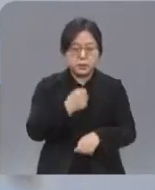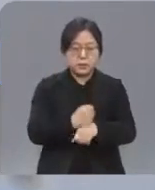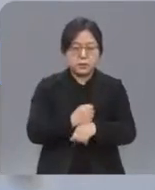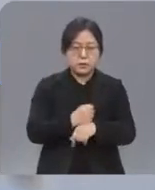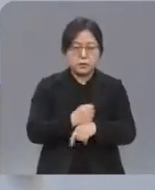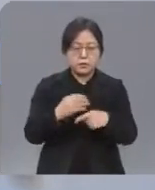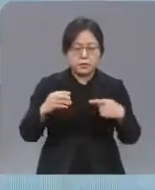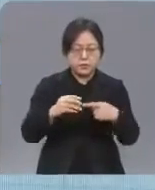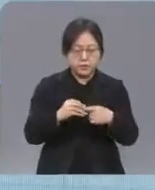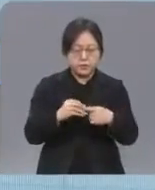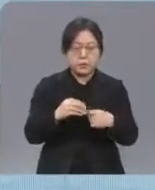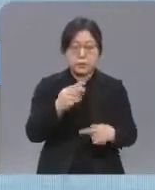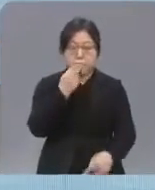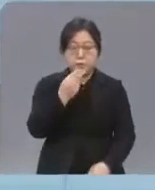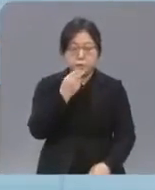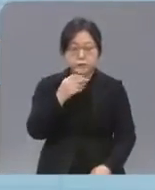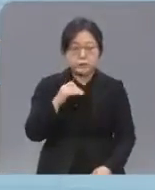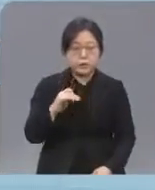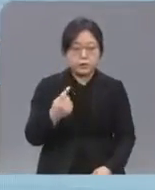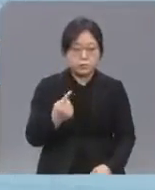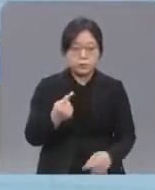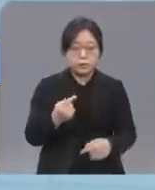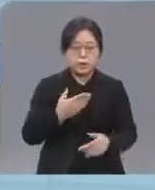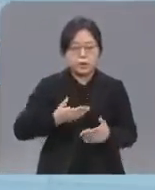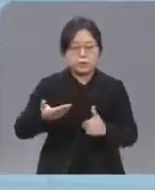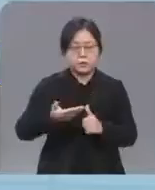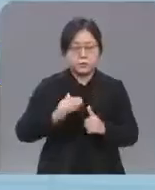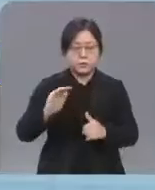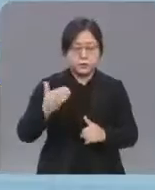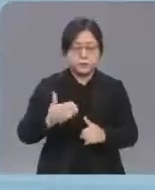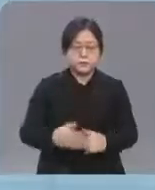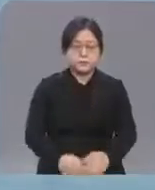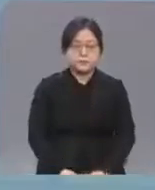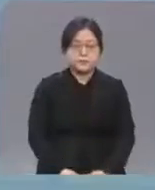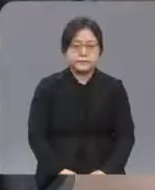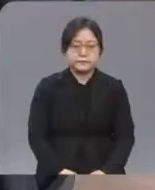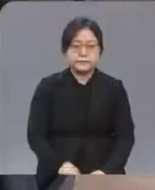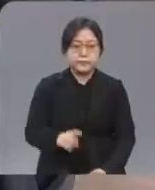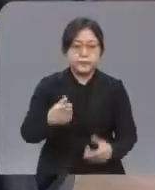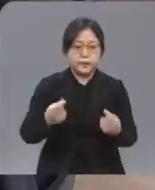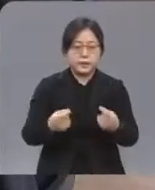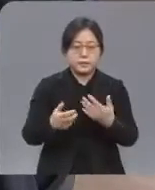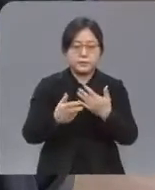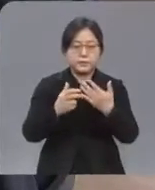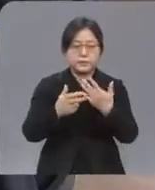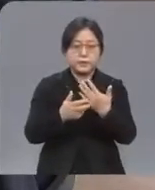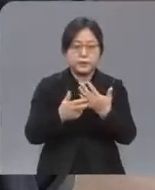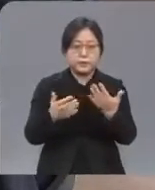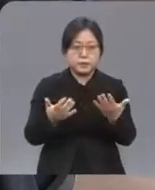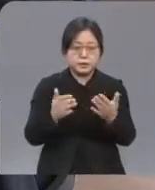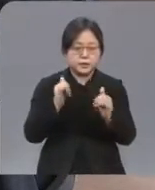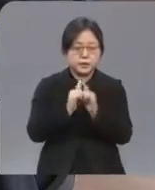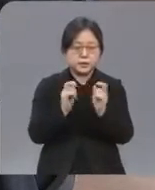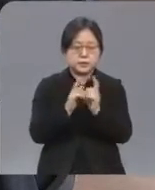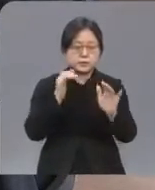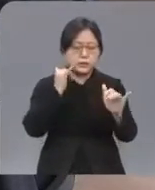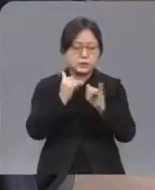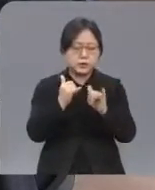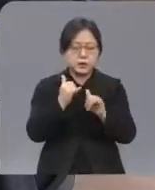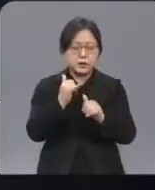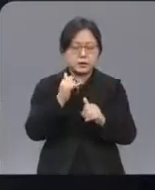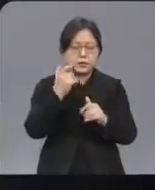손가락 껴가지고 산소 포화도도 측정해서 저희한테 알려주시면 되거든요. 이처럼 의료진이 직접 전화를 걸어 확인해 주는